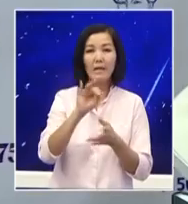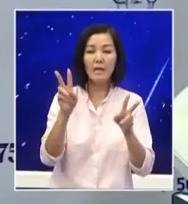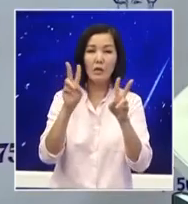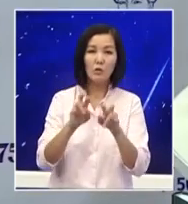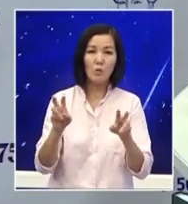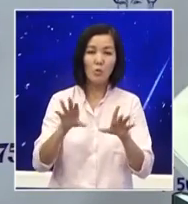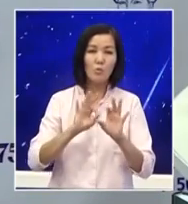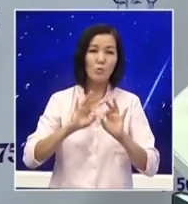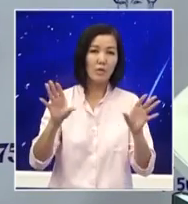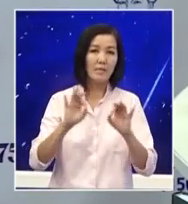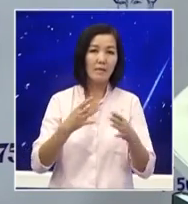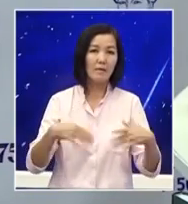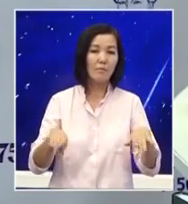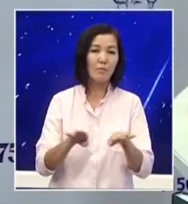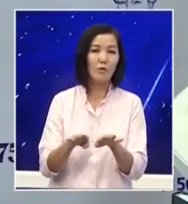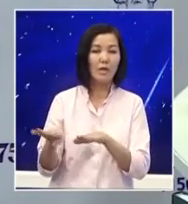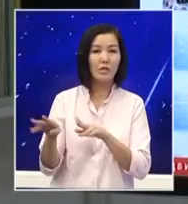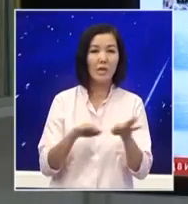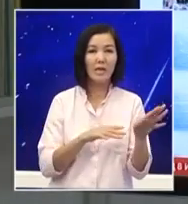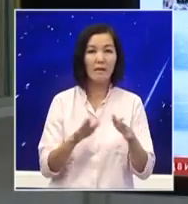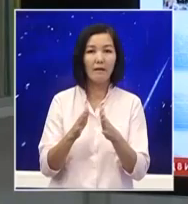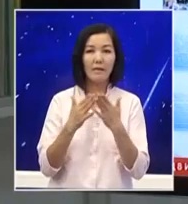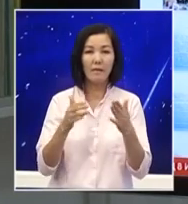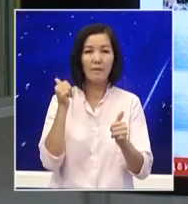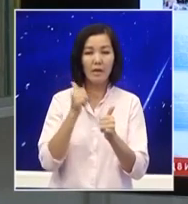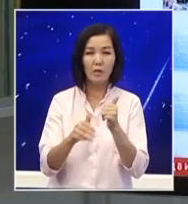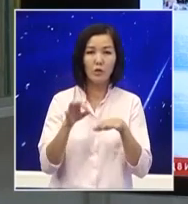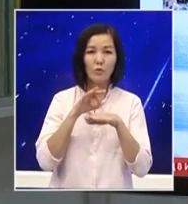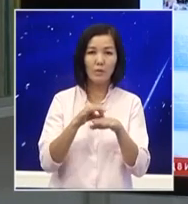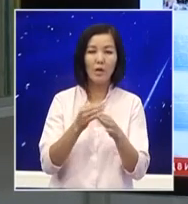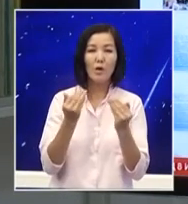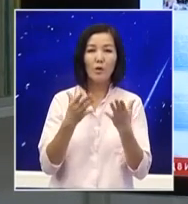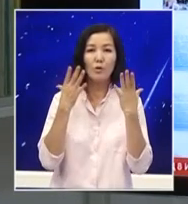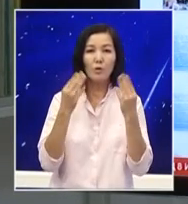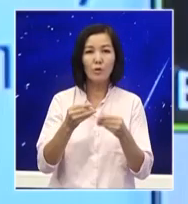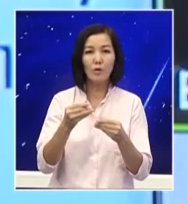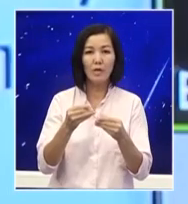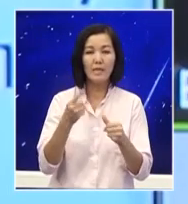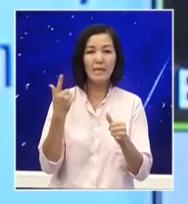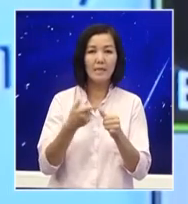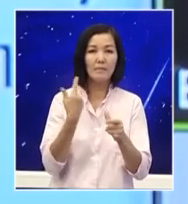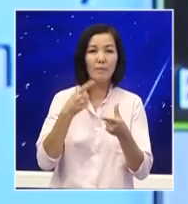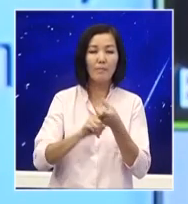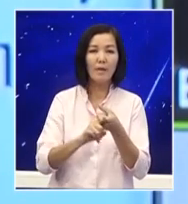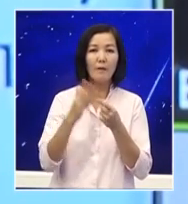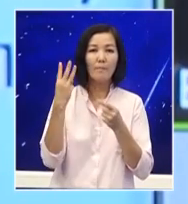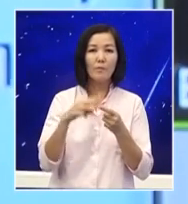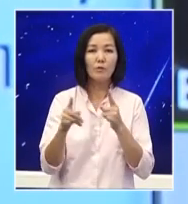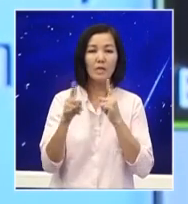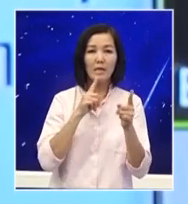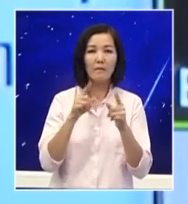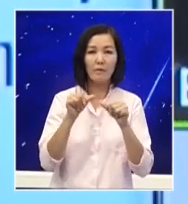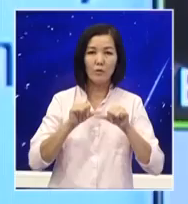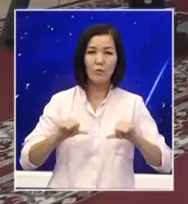жасады. Мұндай тағылымды іс-шаралар бұл кітапханада жиі ұйымдастырылады. Бүгінге дейін ойшыл есіммен байланысты 30-дан аса